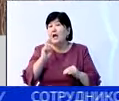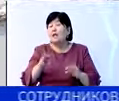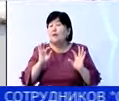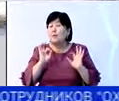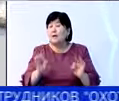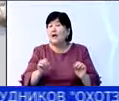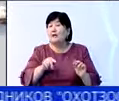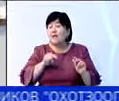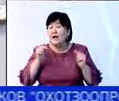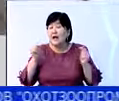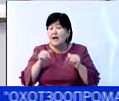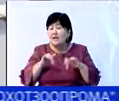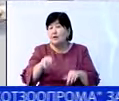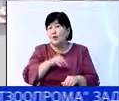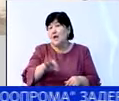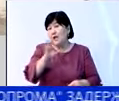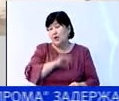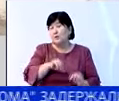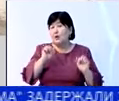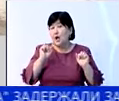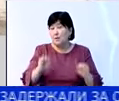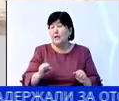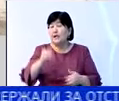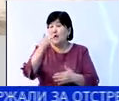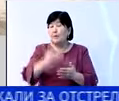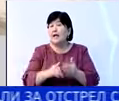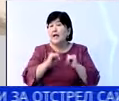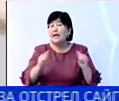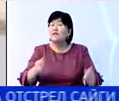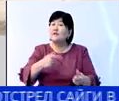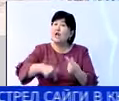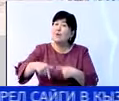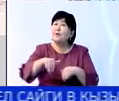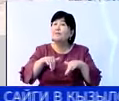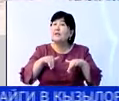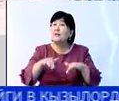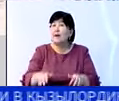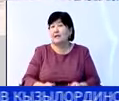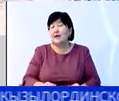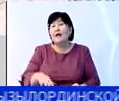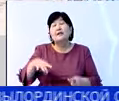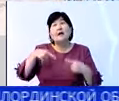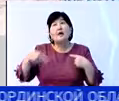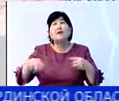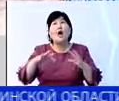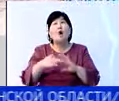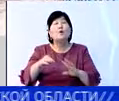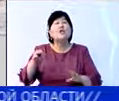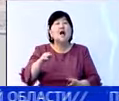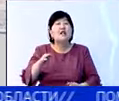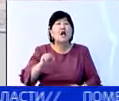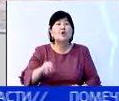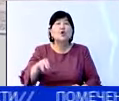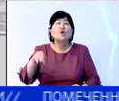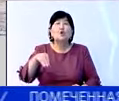правильно координировать работу, использовать возможности программ по развитию предпринимательства. Совсем иная картина в аулах Жанажол,